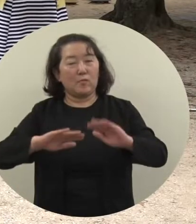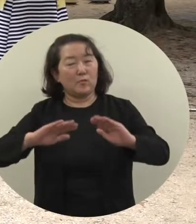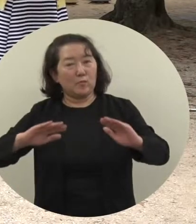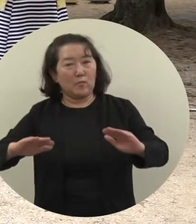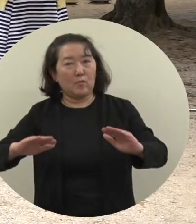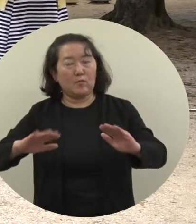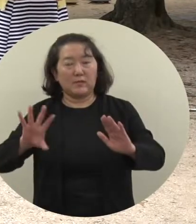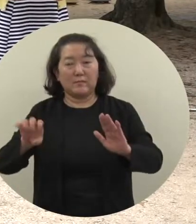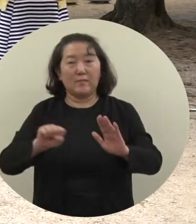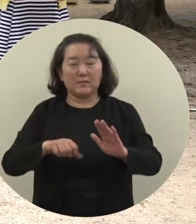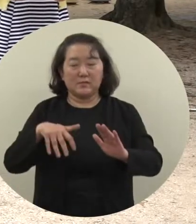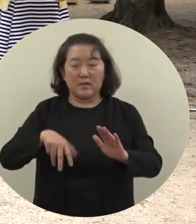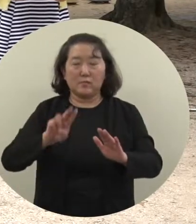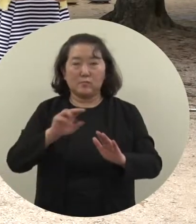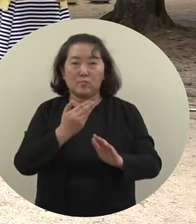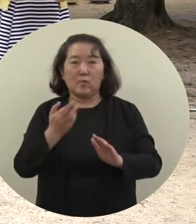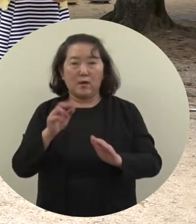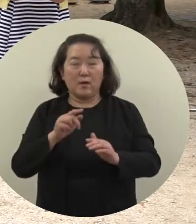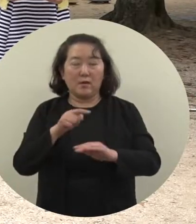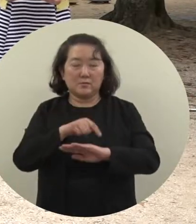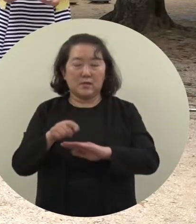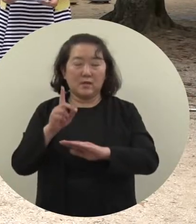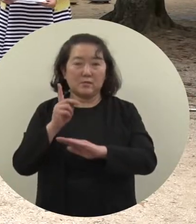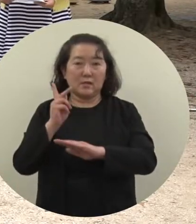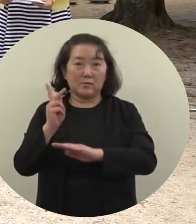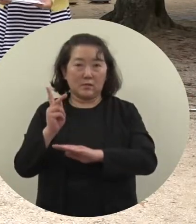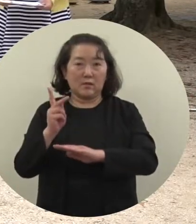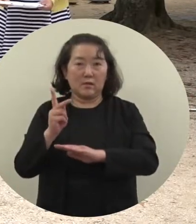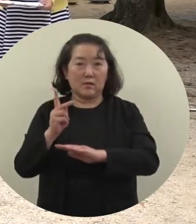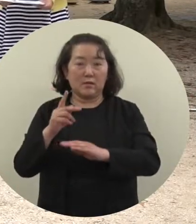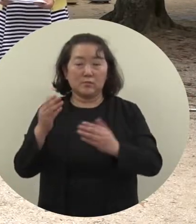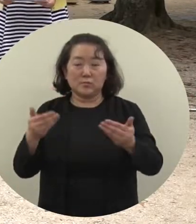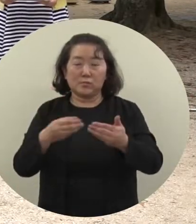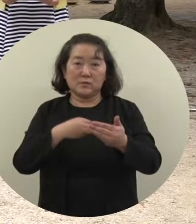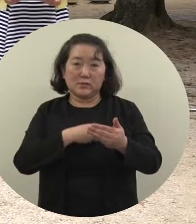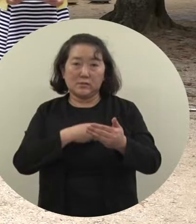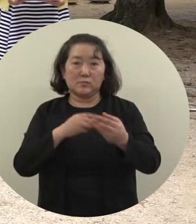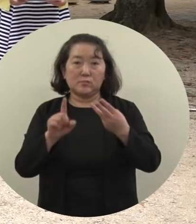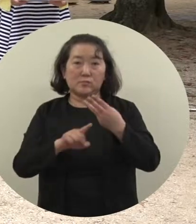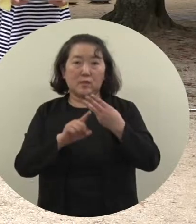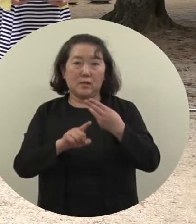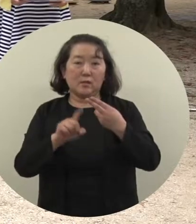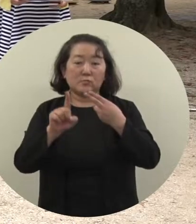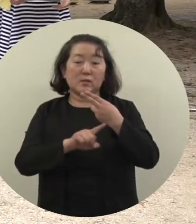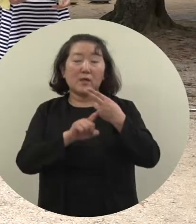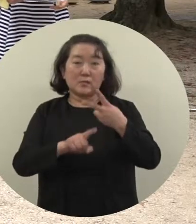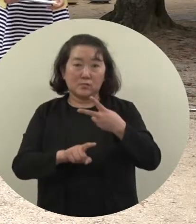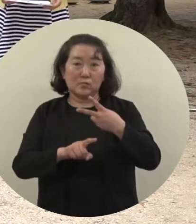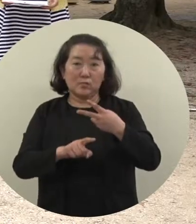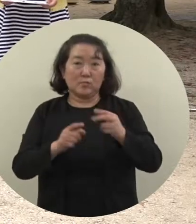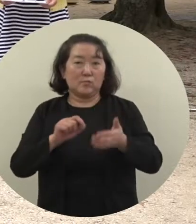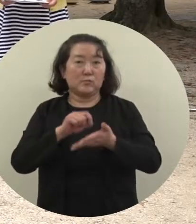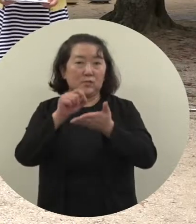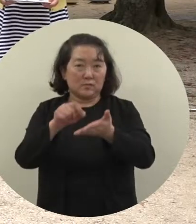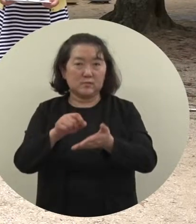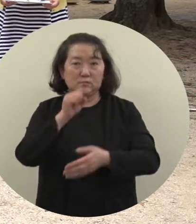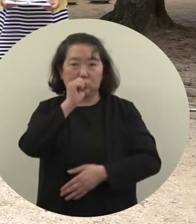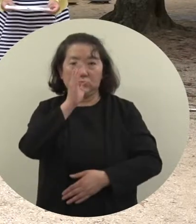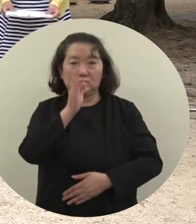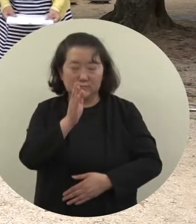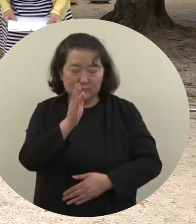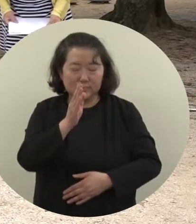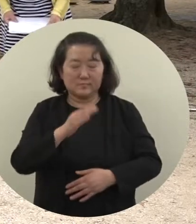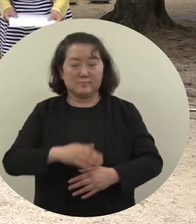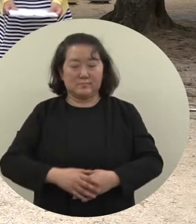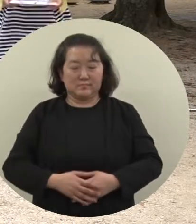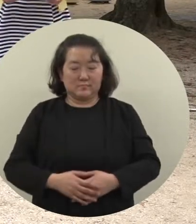に、今治市ネウボラ製作課の太田さん、小島さんと一緒にお伝えしていきます。太田さん、小島さん、よろしくお願いいたします。